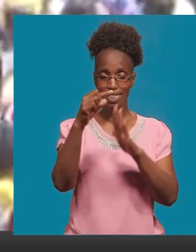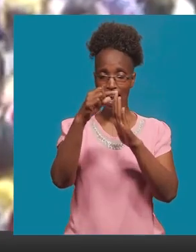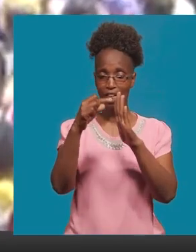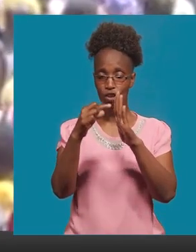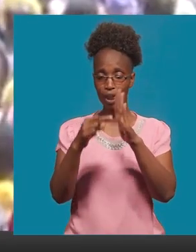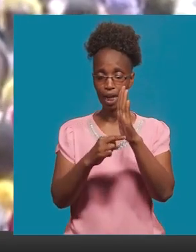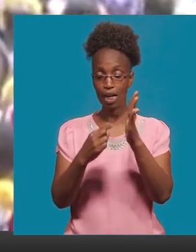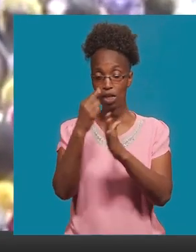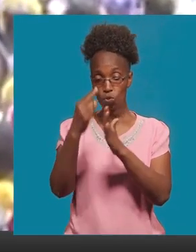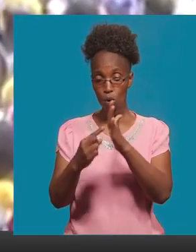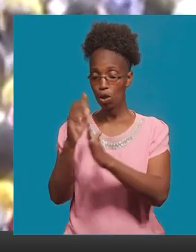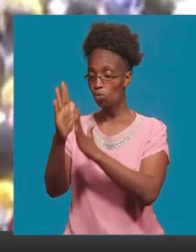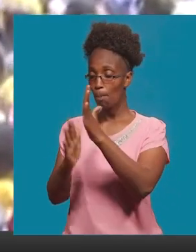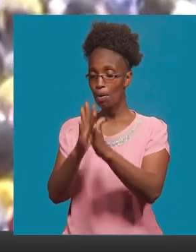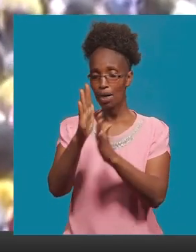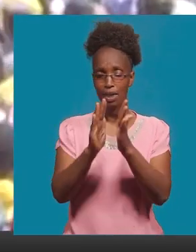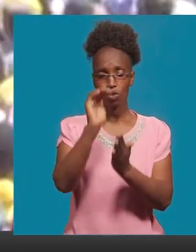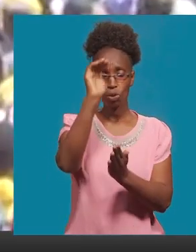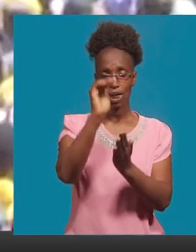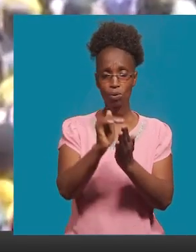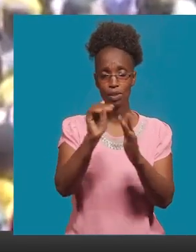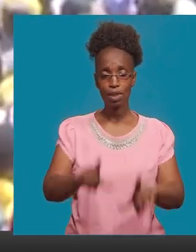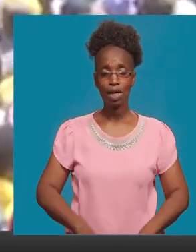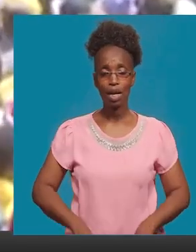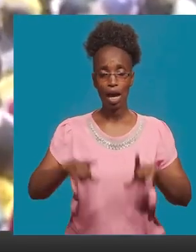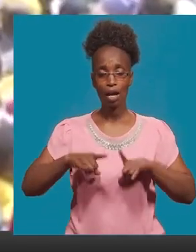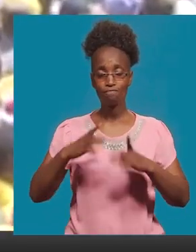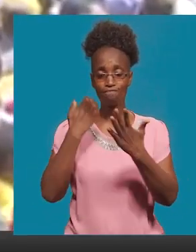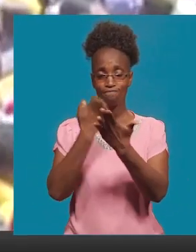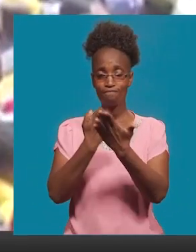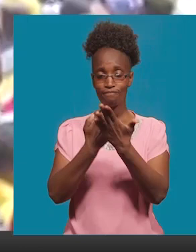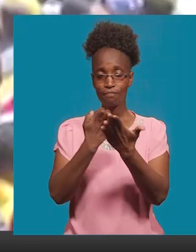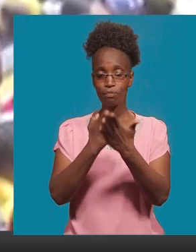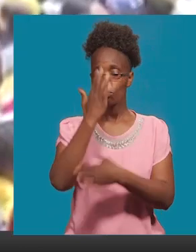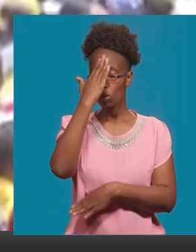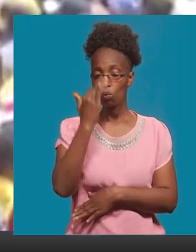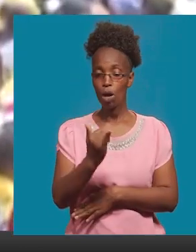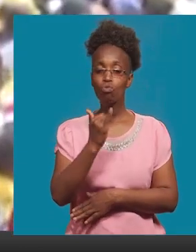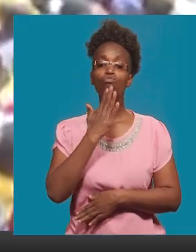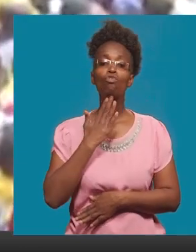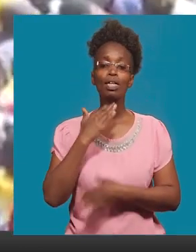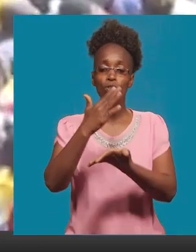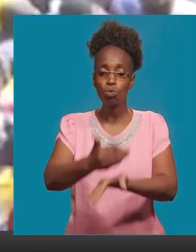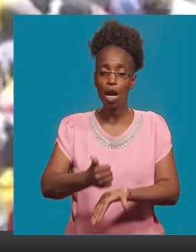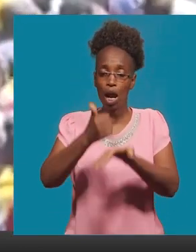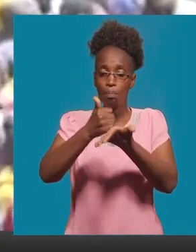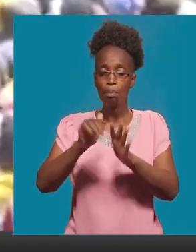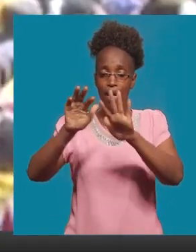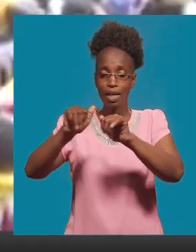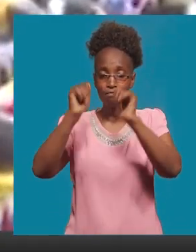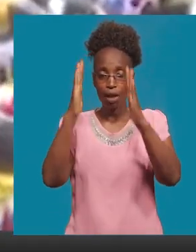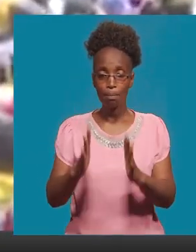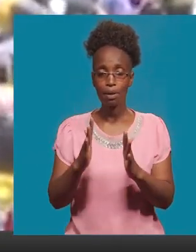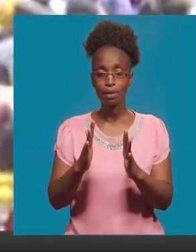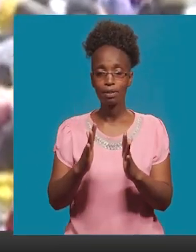yetu namba moja tunapanga kupunguza gharama ya maisha, kwa sababu tunataka